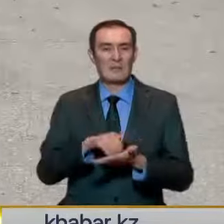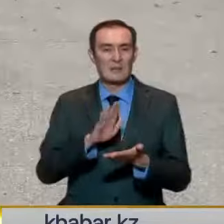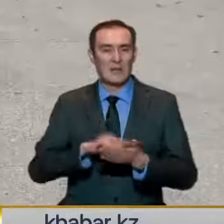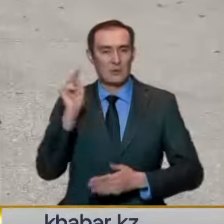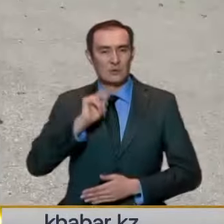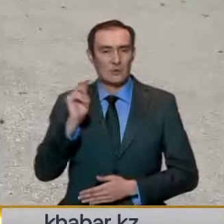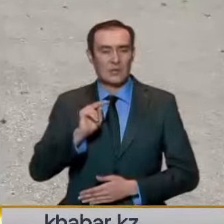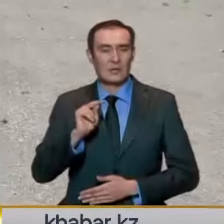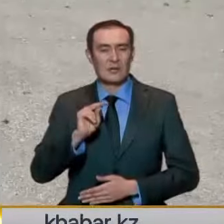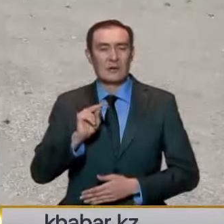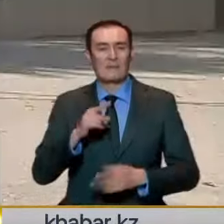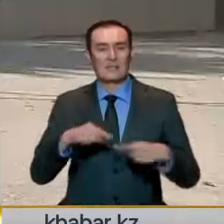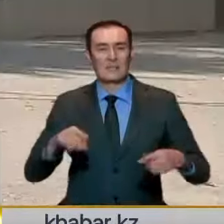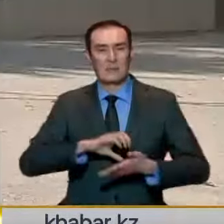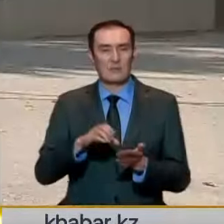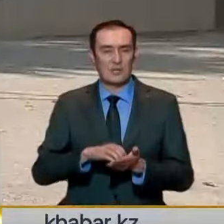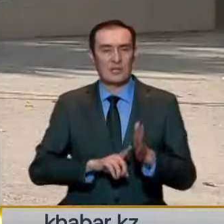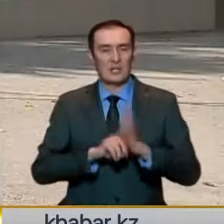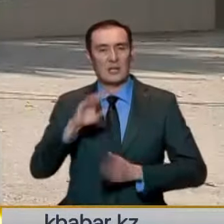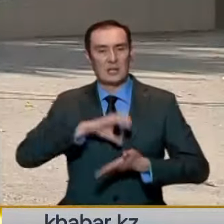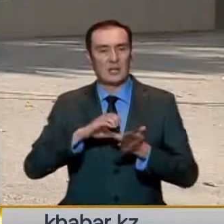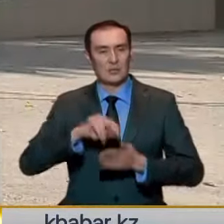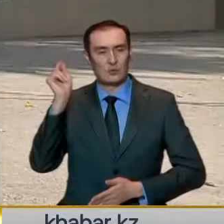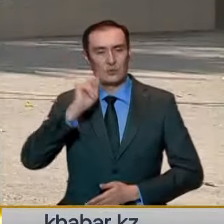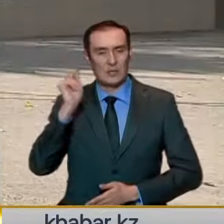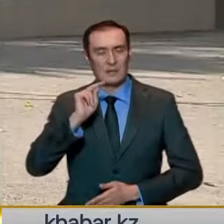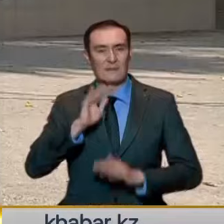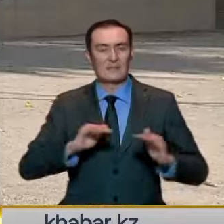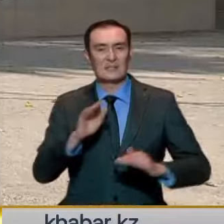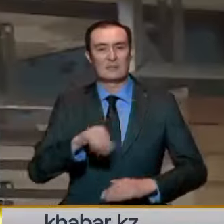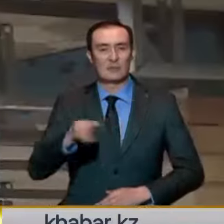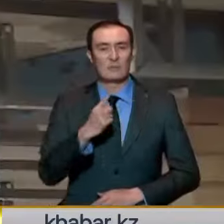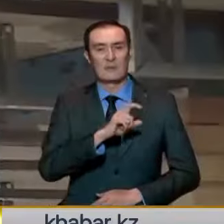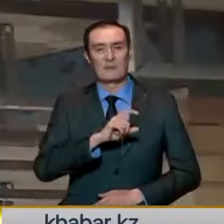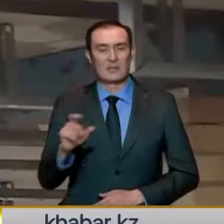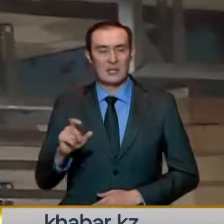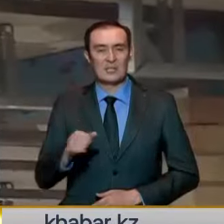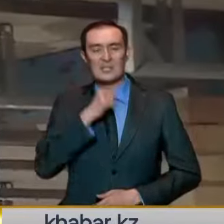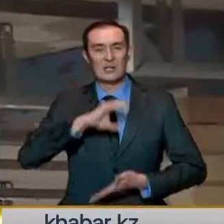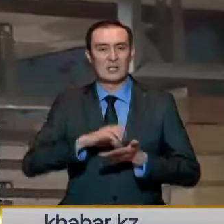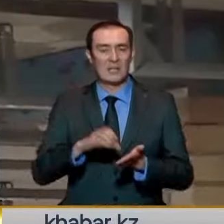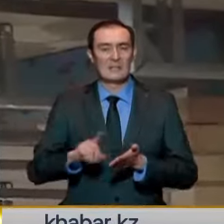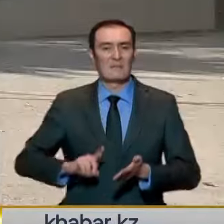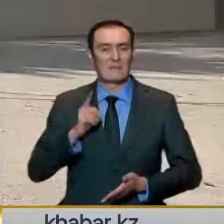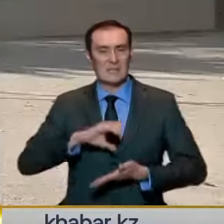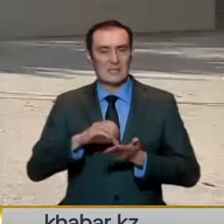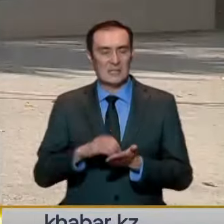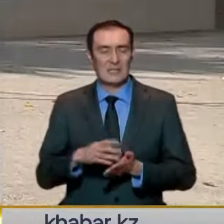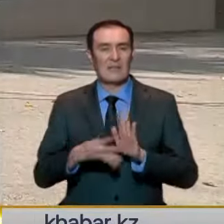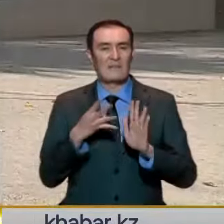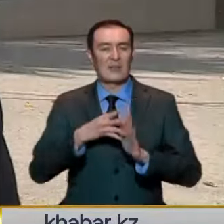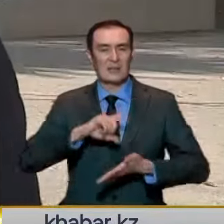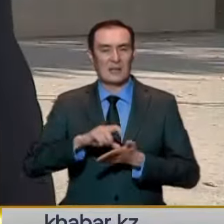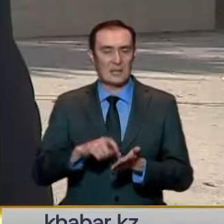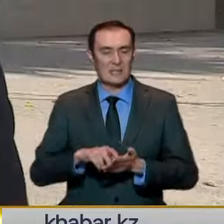обучаться в разные помещения. Начальные классы у нас обучались в детском саду в первом этаже, старшие классы в мастерских. И 5-9